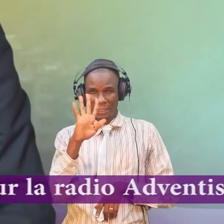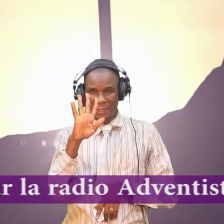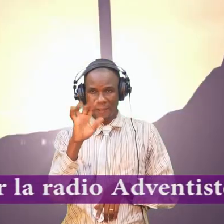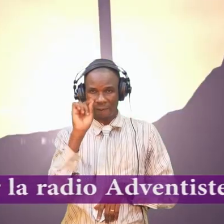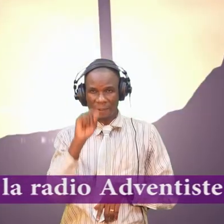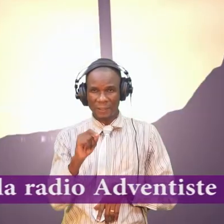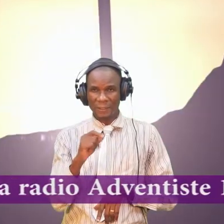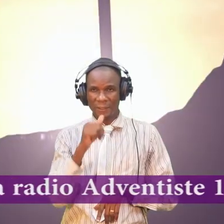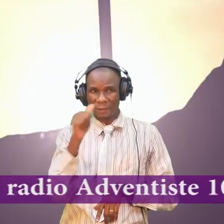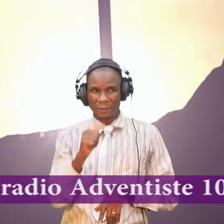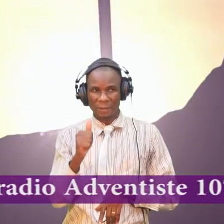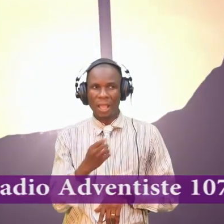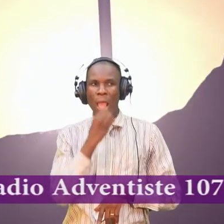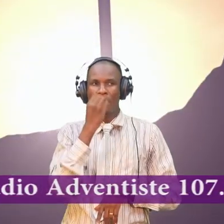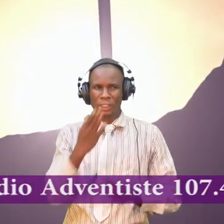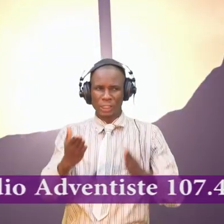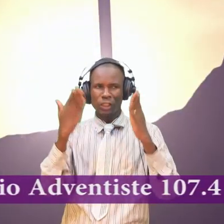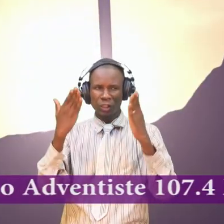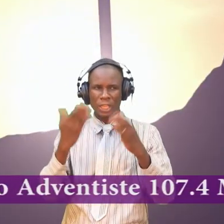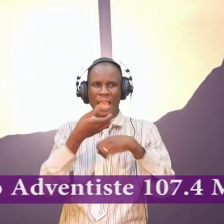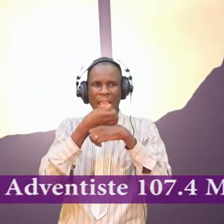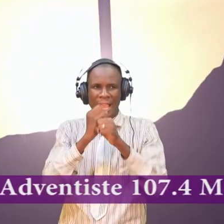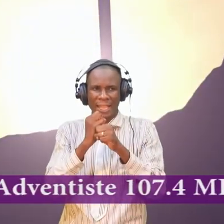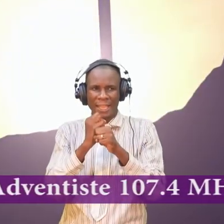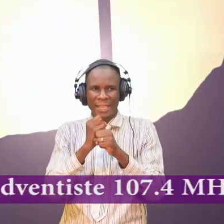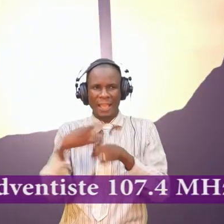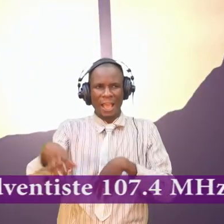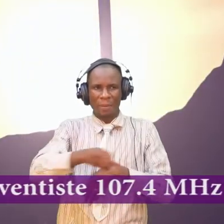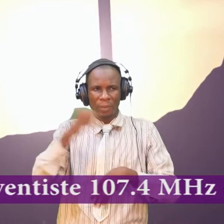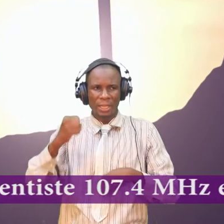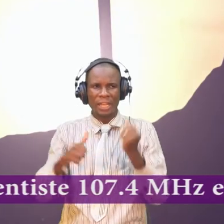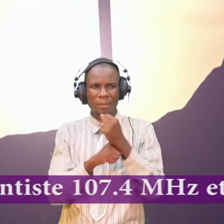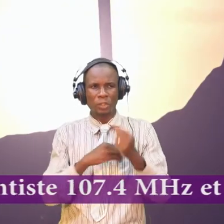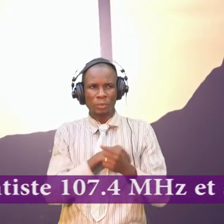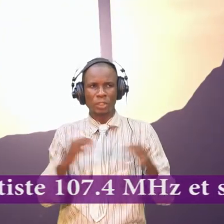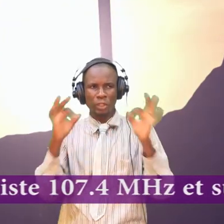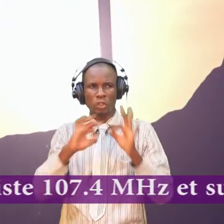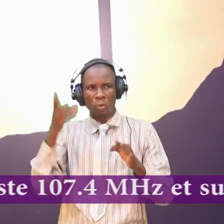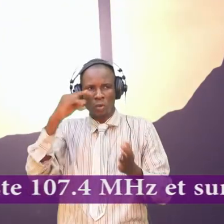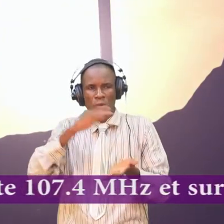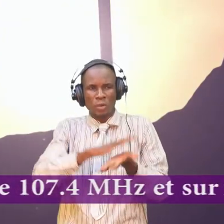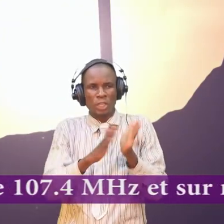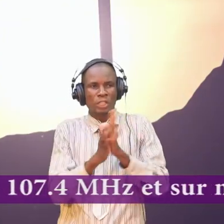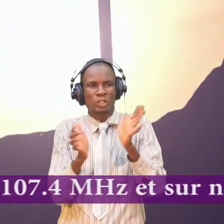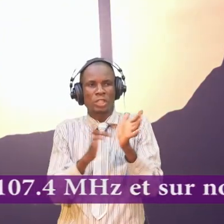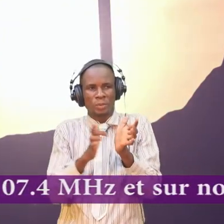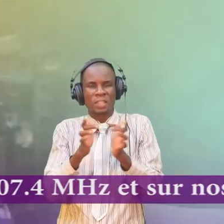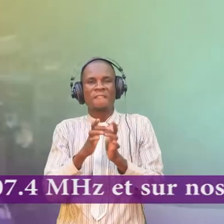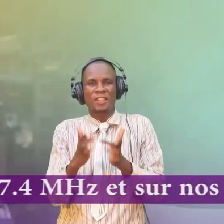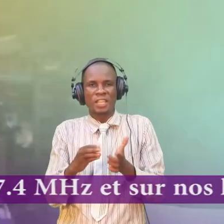kwa wale wanaomwamini. Kwa damu yake pale msalabani, nous a aussi Yesu